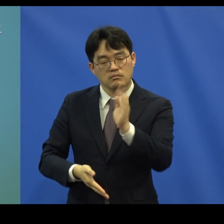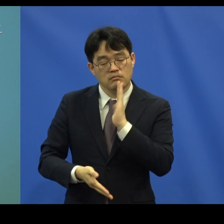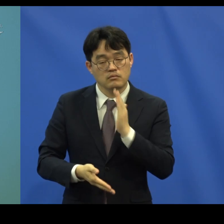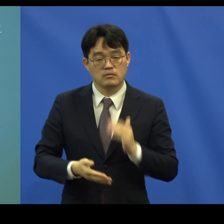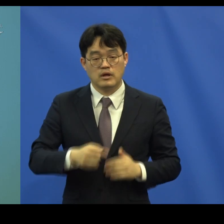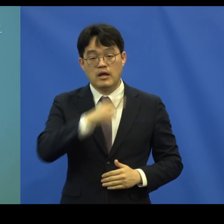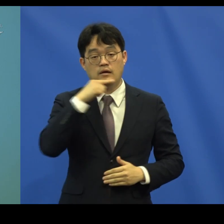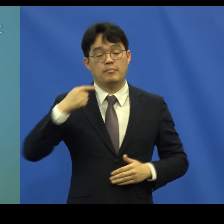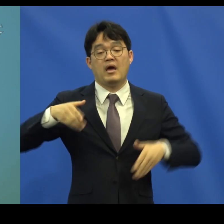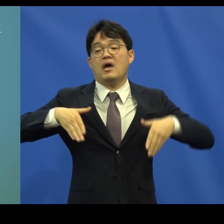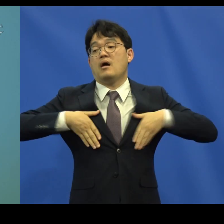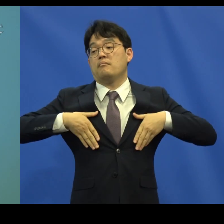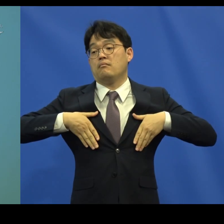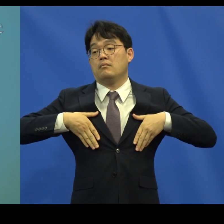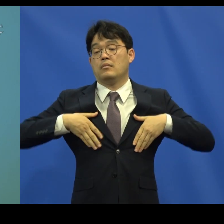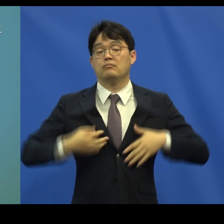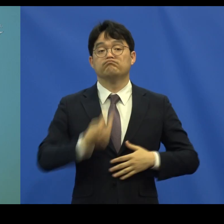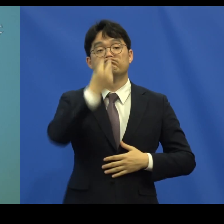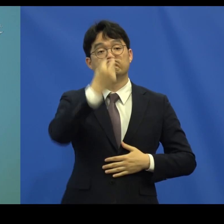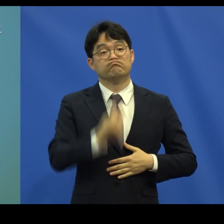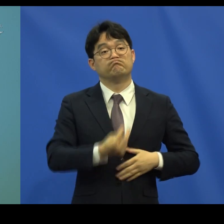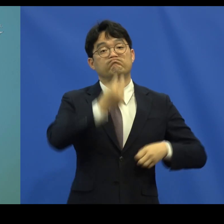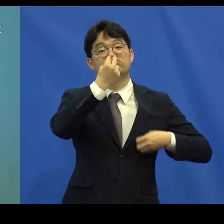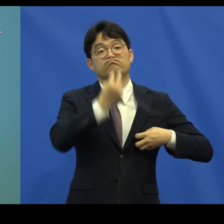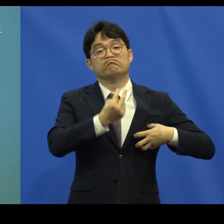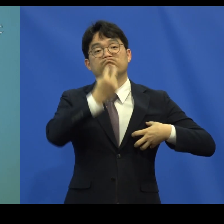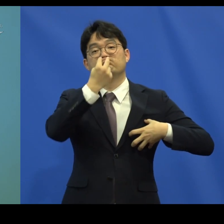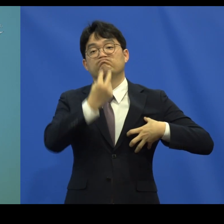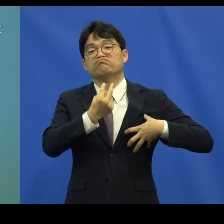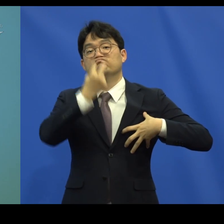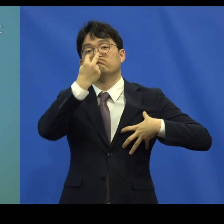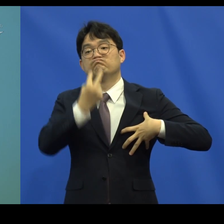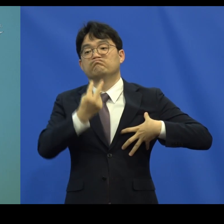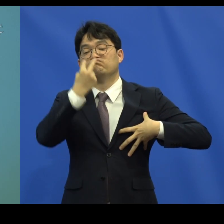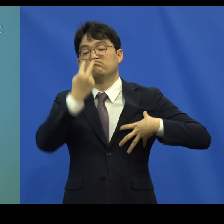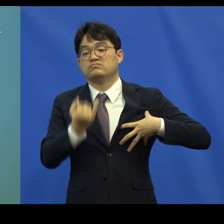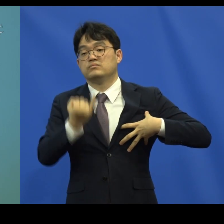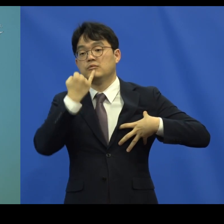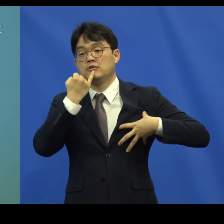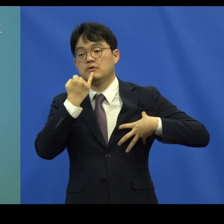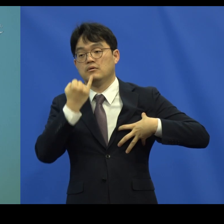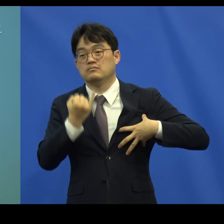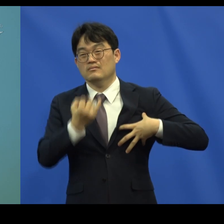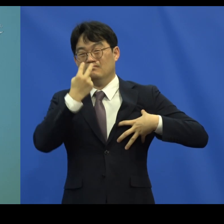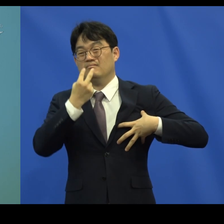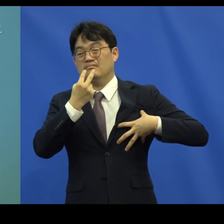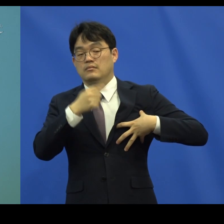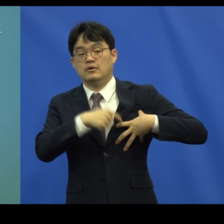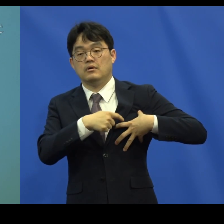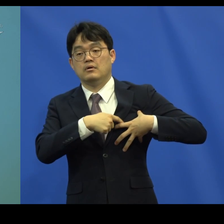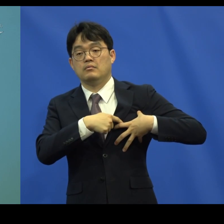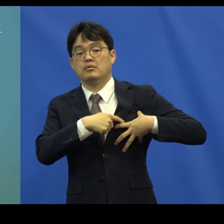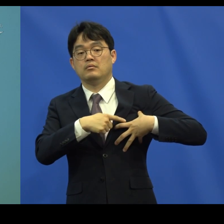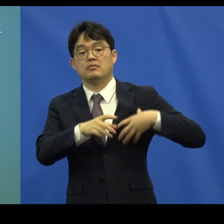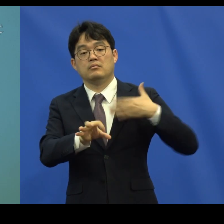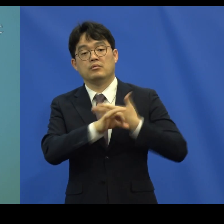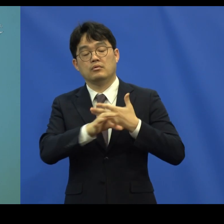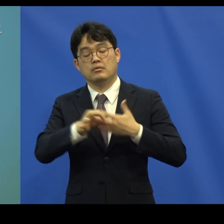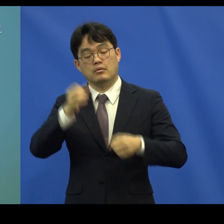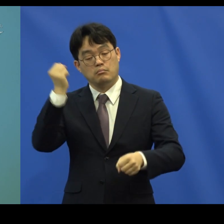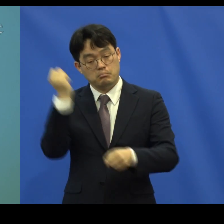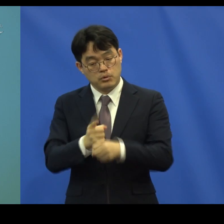거의 3기, 4기, 그냥 6개월 이내 뭐 이러면서 이제 이렇게 선고를